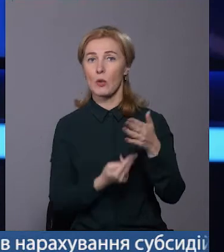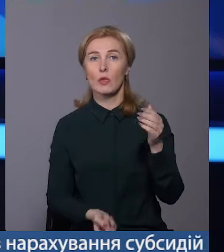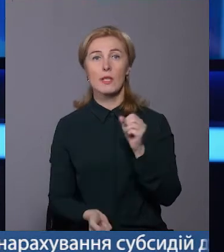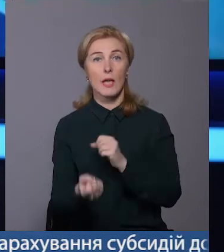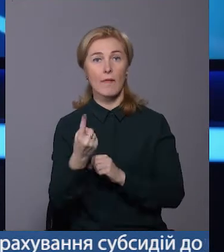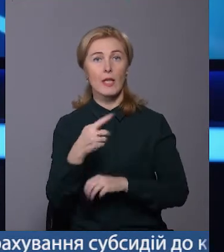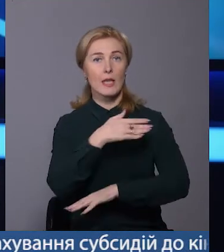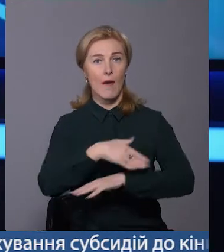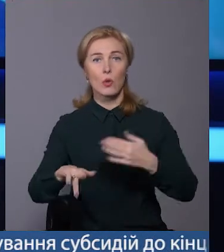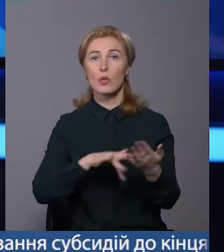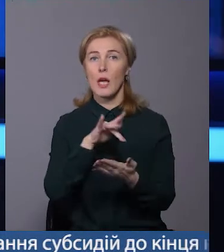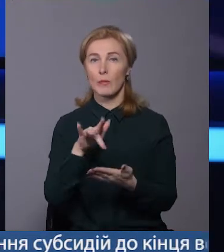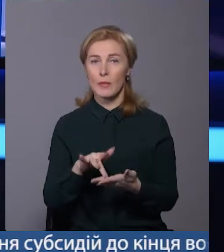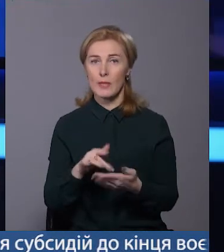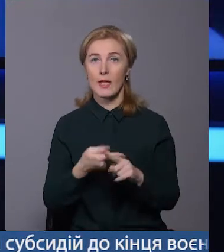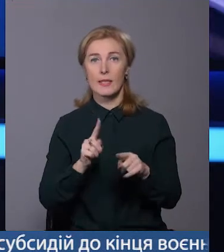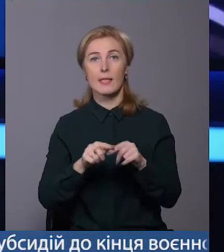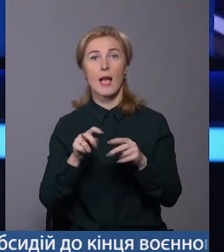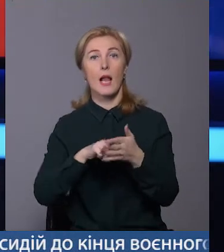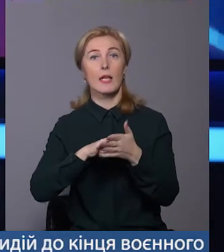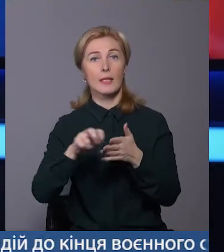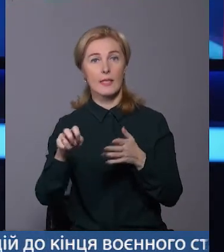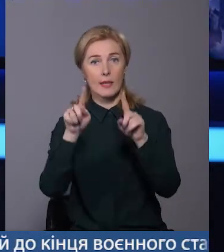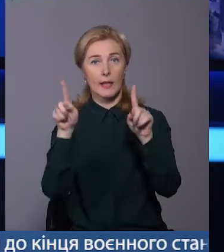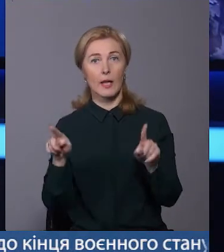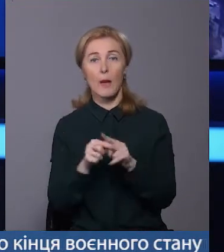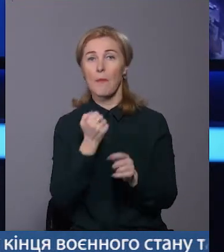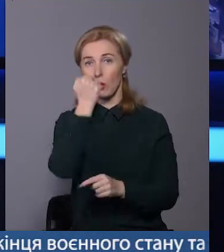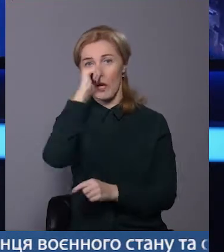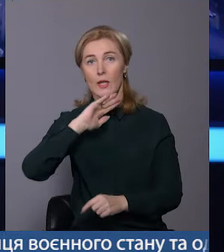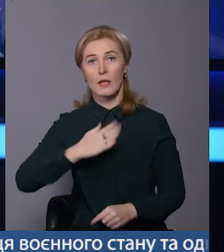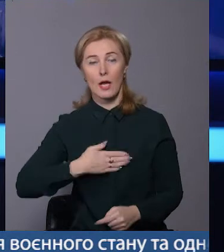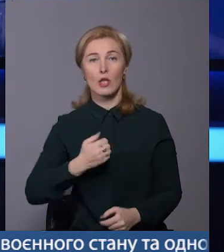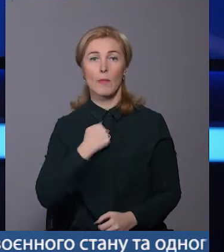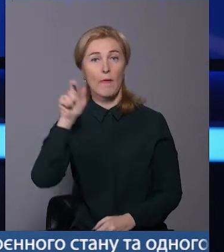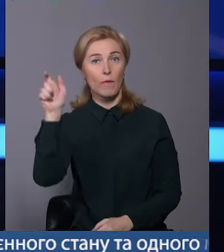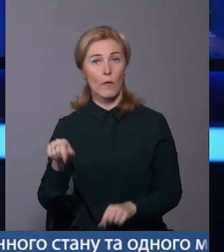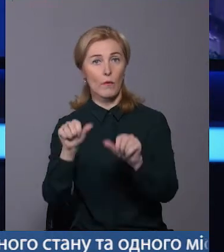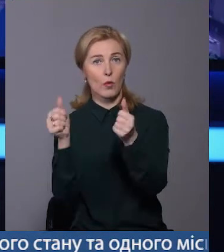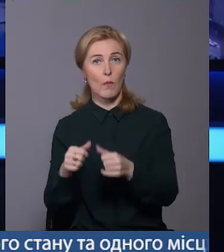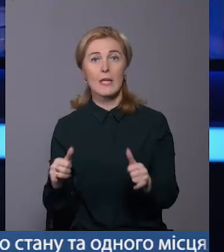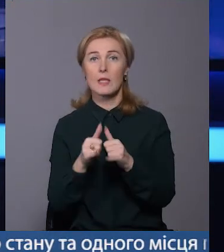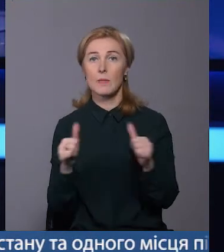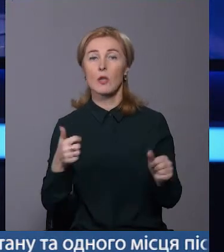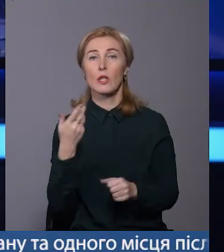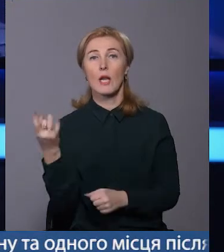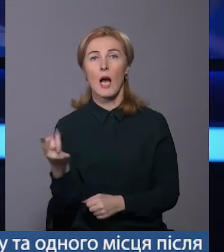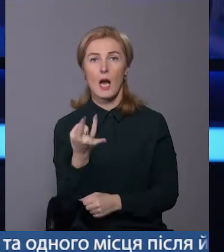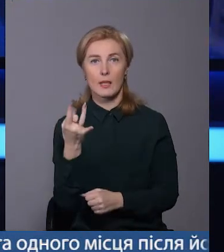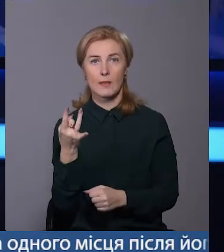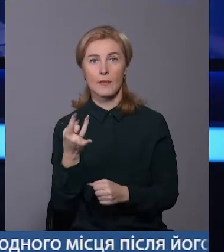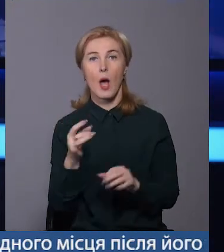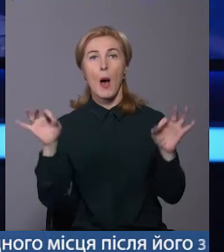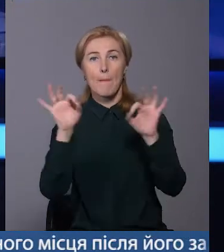з'явилися на вулицях міста. Це листи подяки нашим воїнам від малечі, формат яких збільшили у кілька разів.